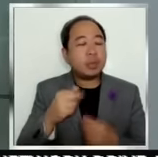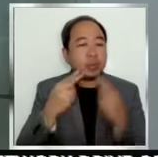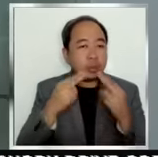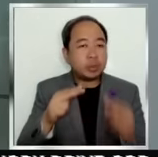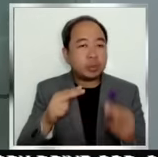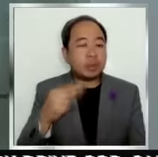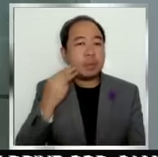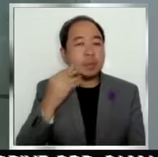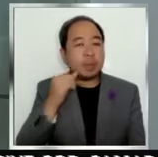24 Oras